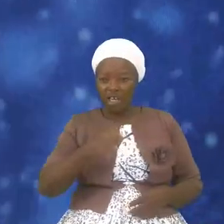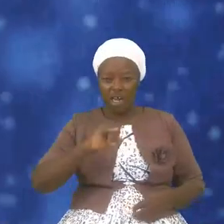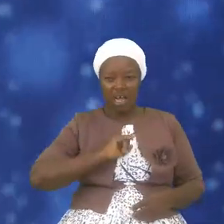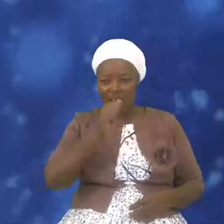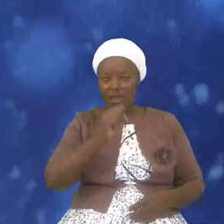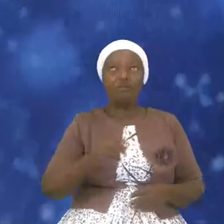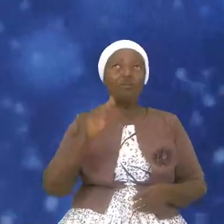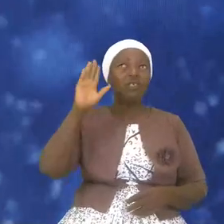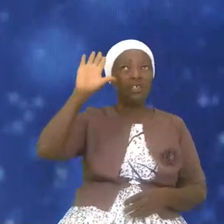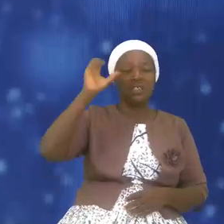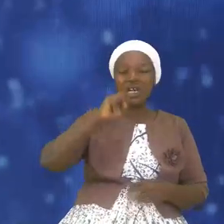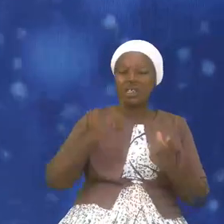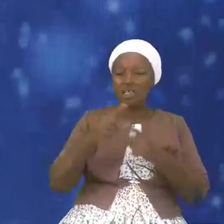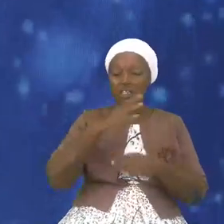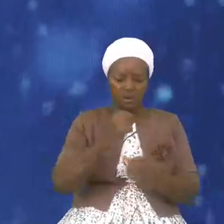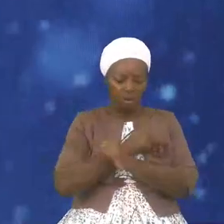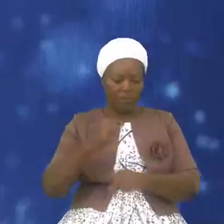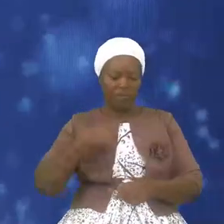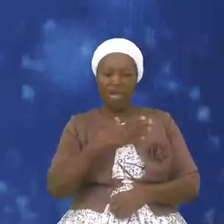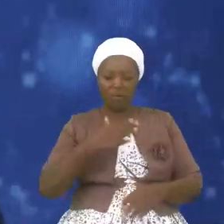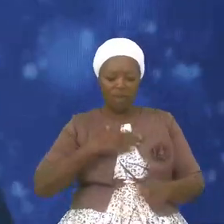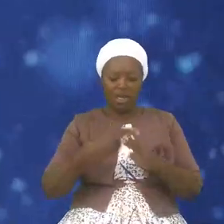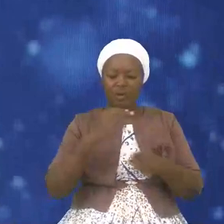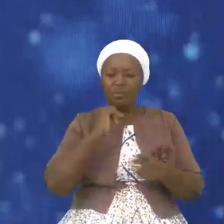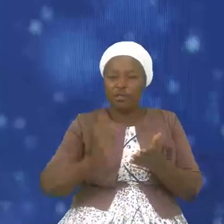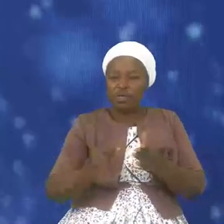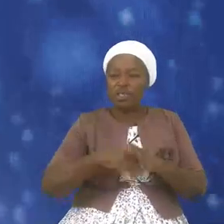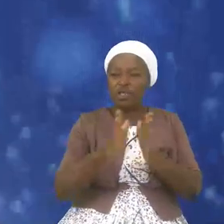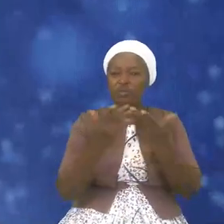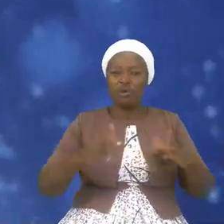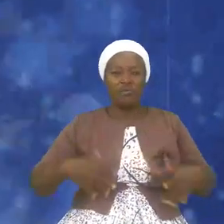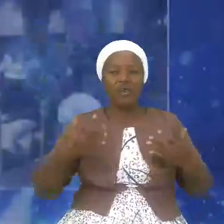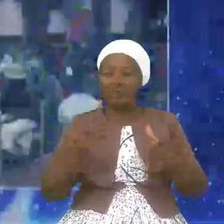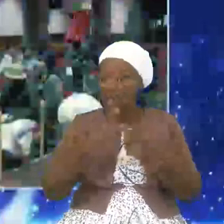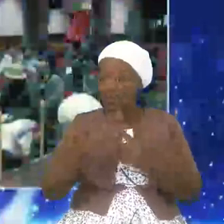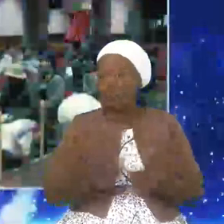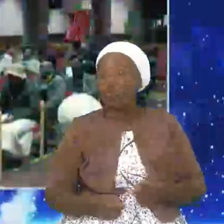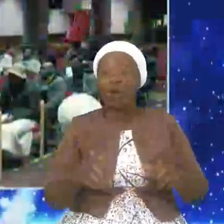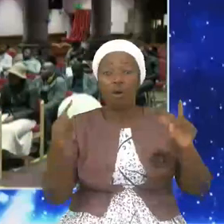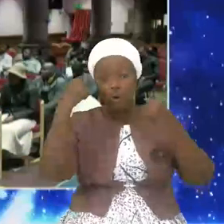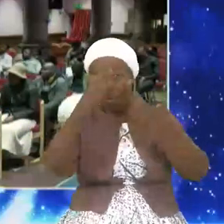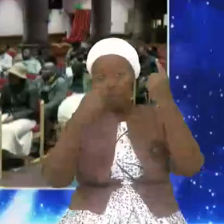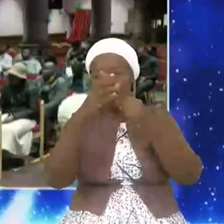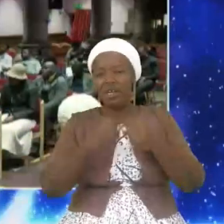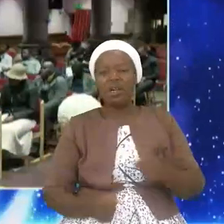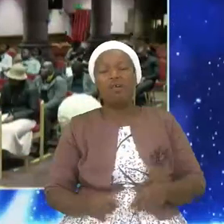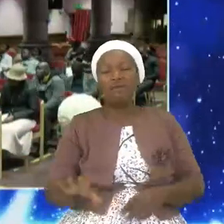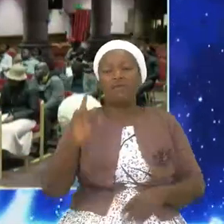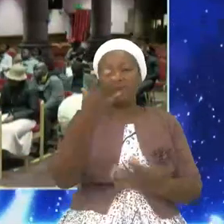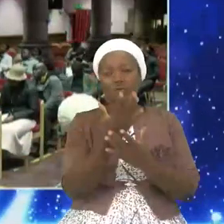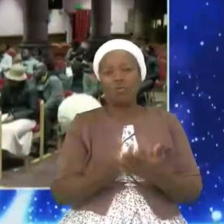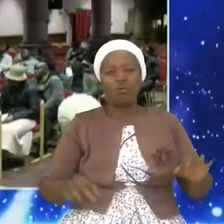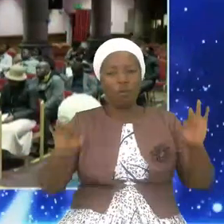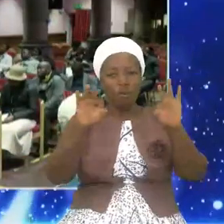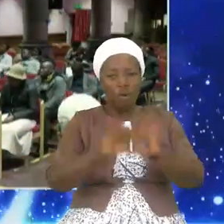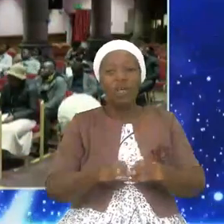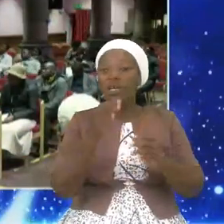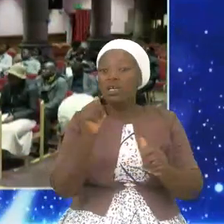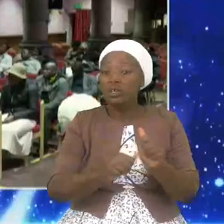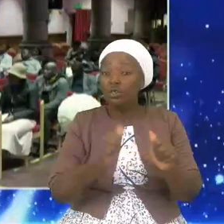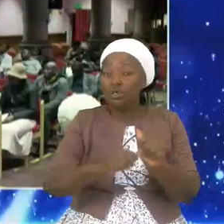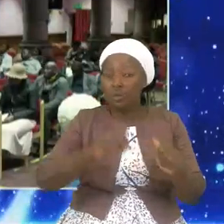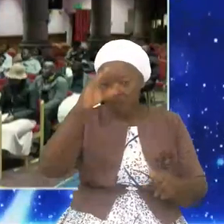m'a aimé, et ton nom est écrit dans le livre de vie au ciel, alors tu es pesé et trouvé digne. Tout